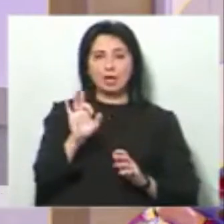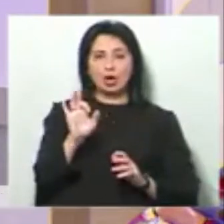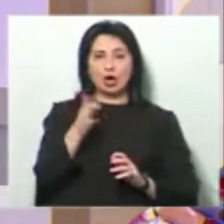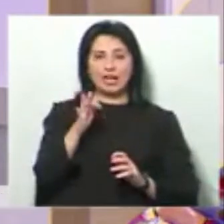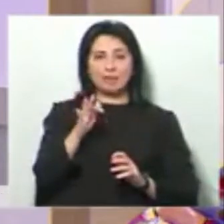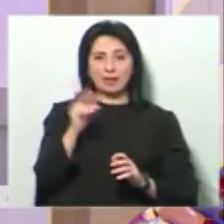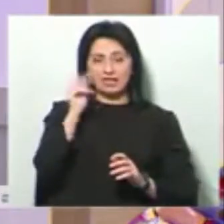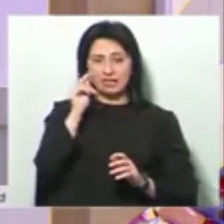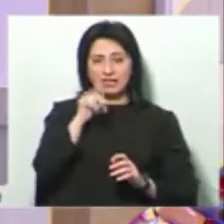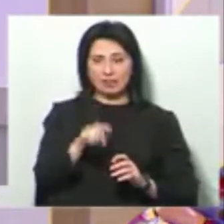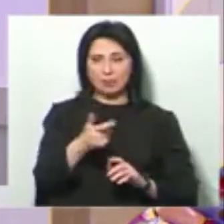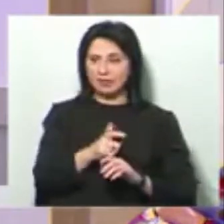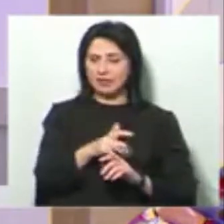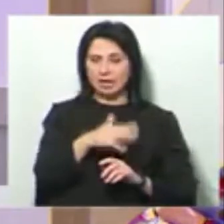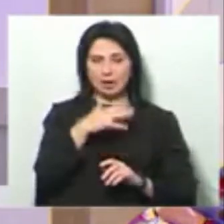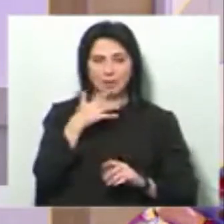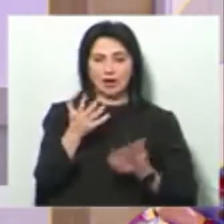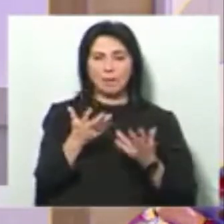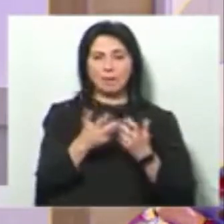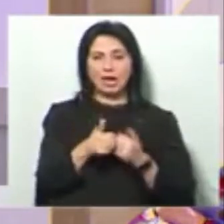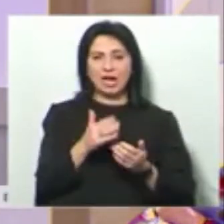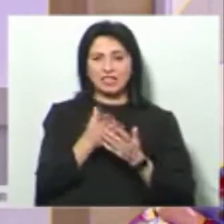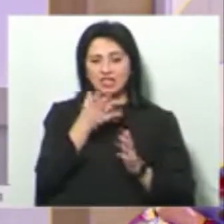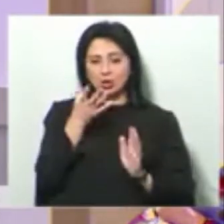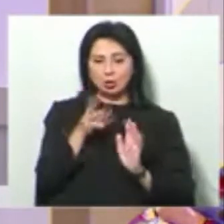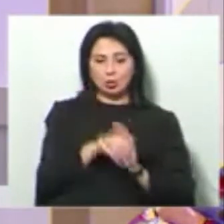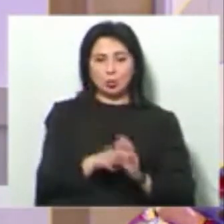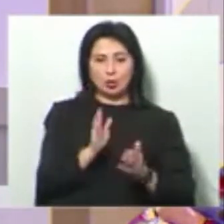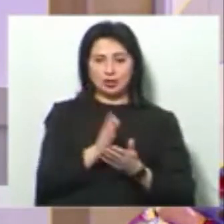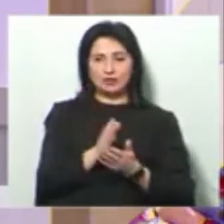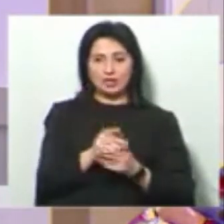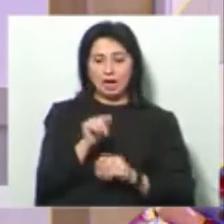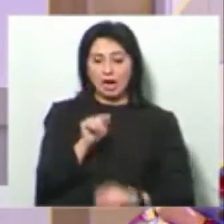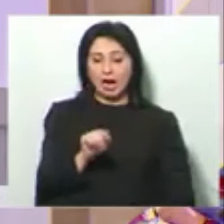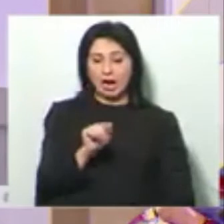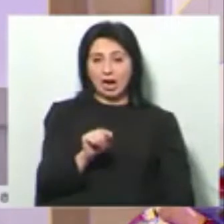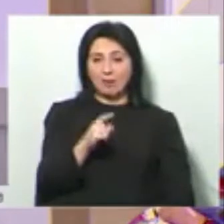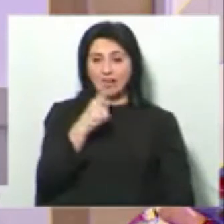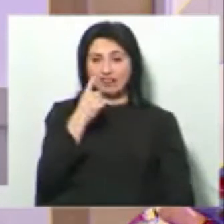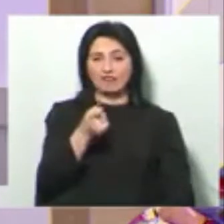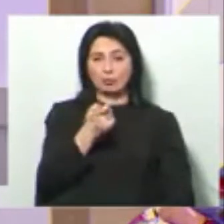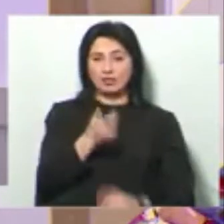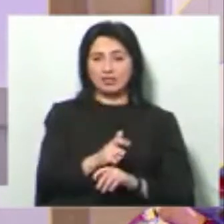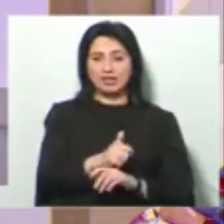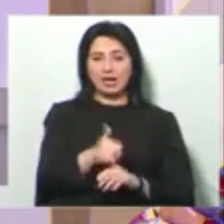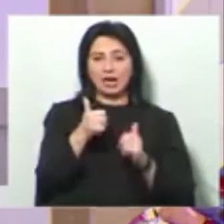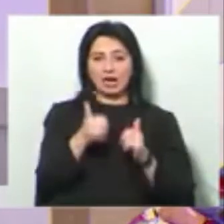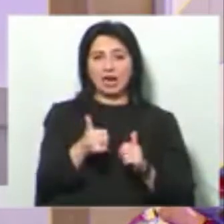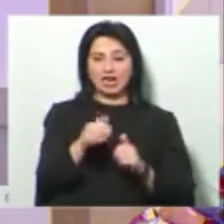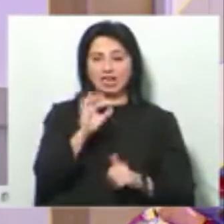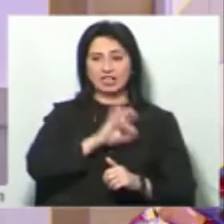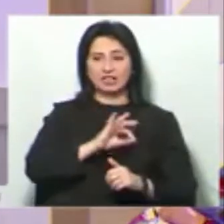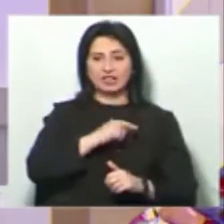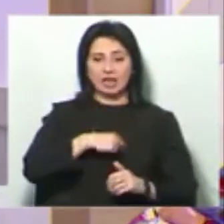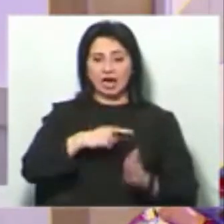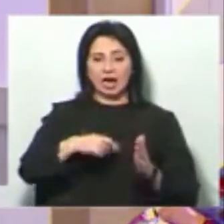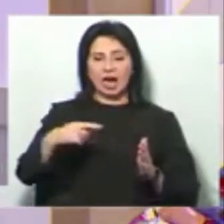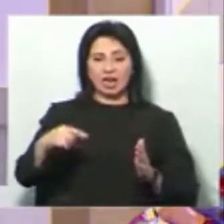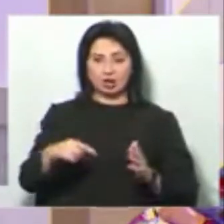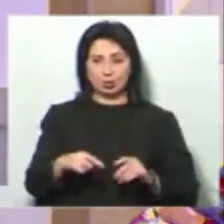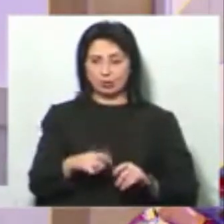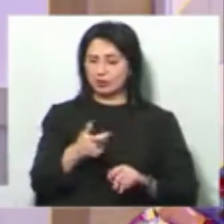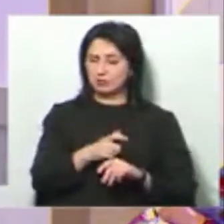აქ ძალიან ბევრი მექანიზმი არის ერთდროულად ჩართული და ამ ინფორმაციას ძალიან კარგად იყენებენ კარდიოლოგები